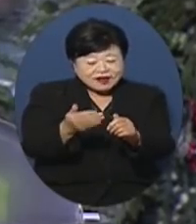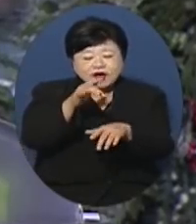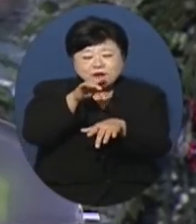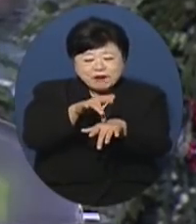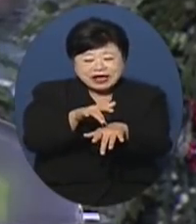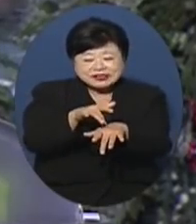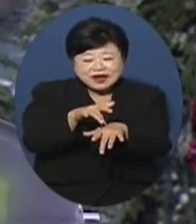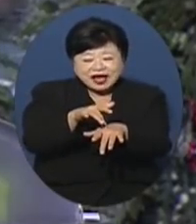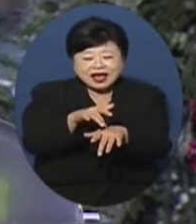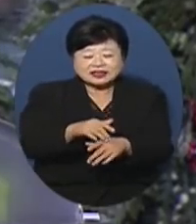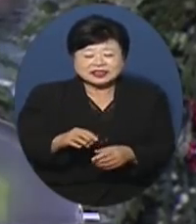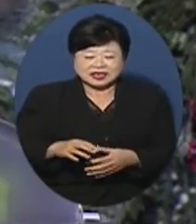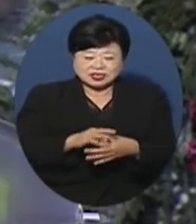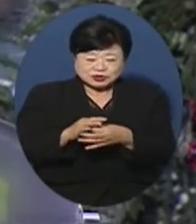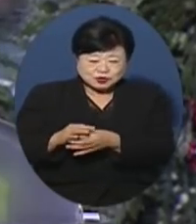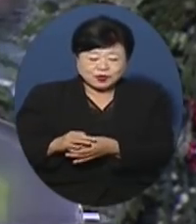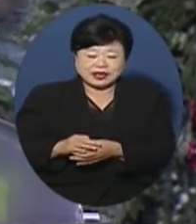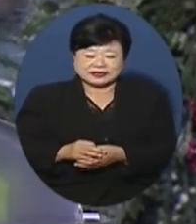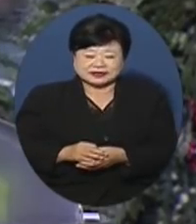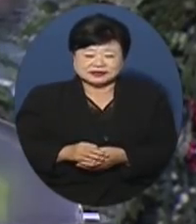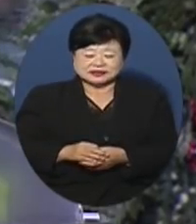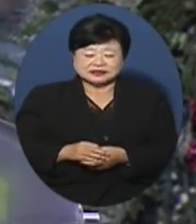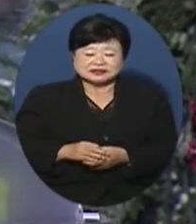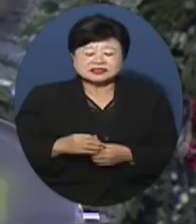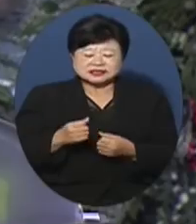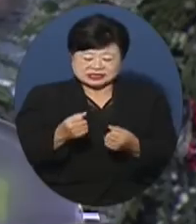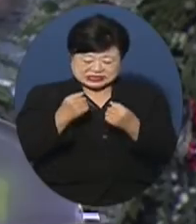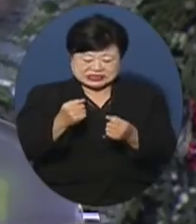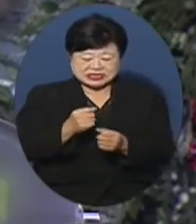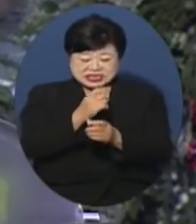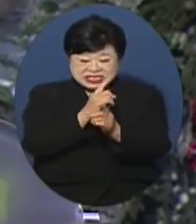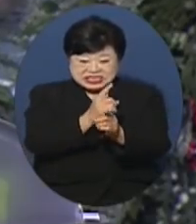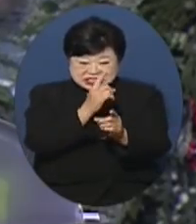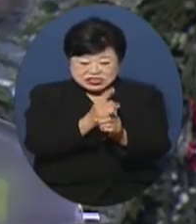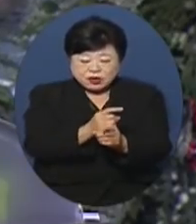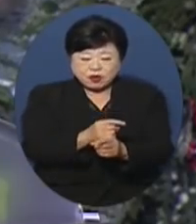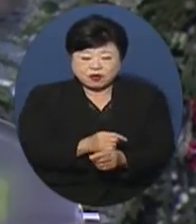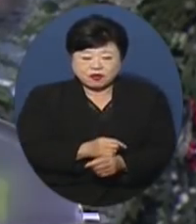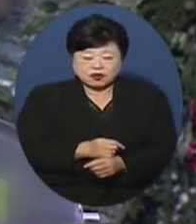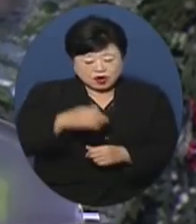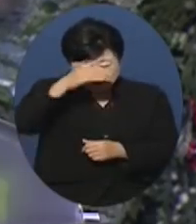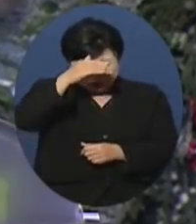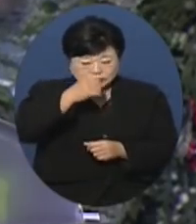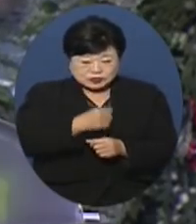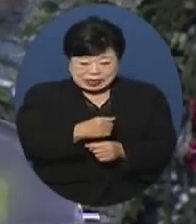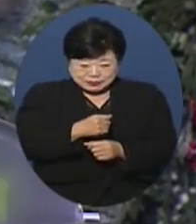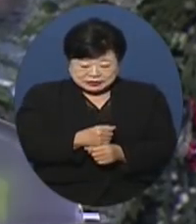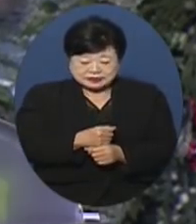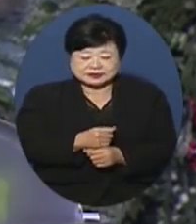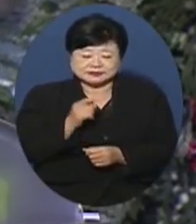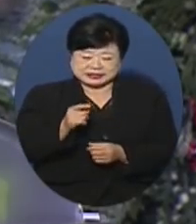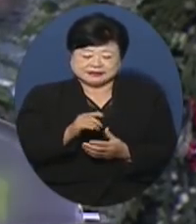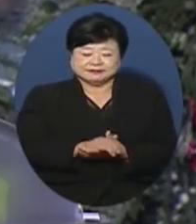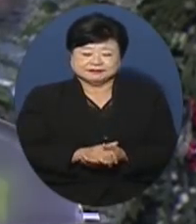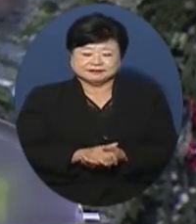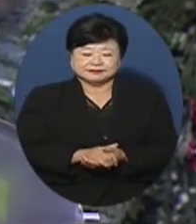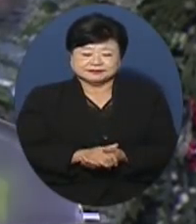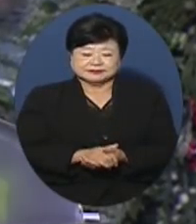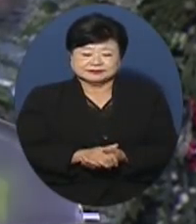마귀와 그에 속한 세력을 이기시고 그들을 구경거리로 삼으신 것입니다.